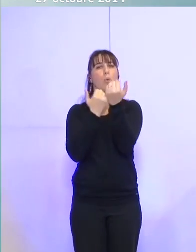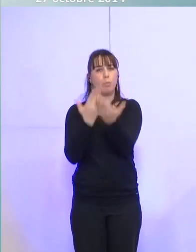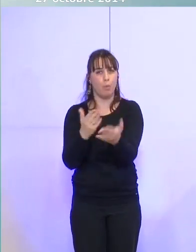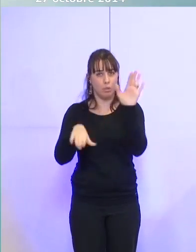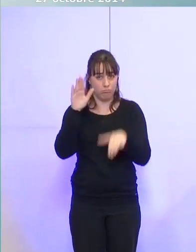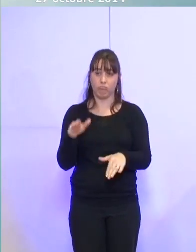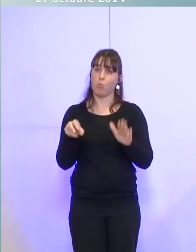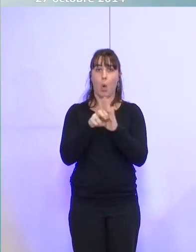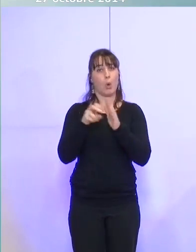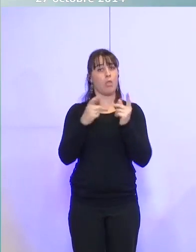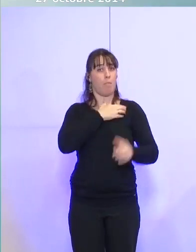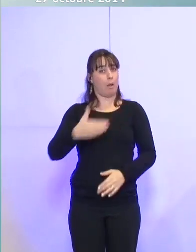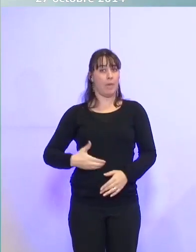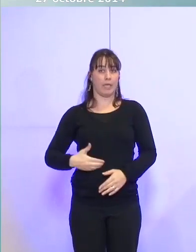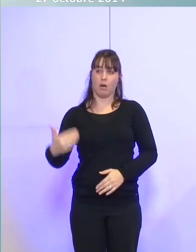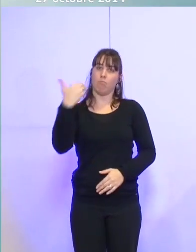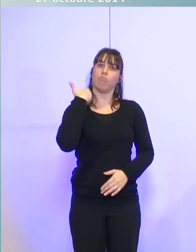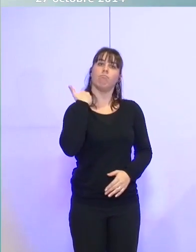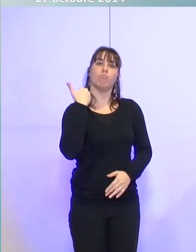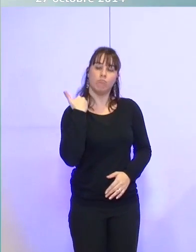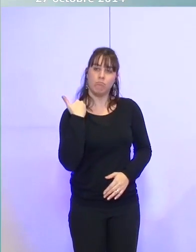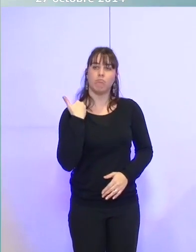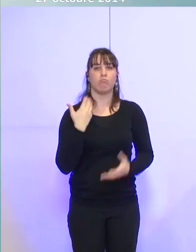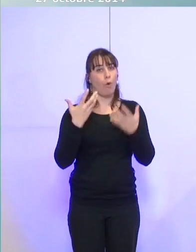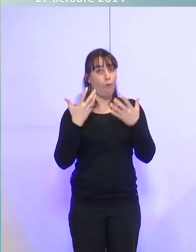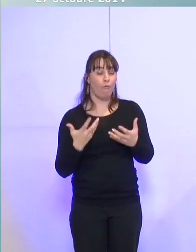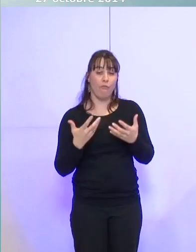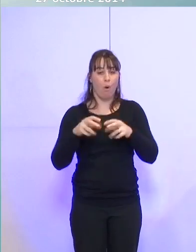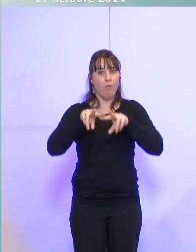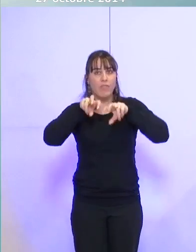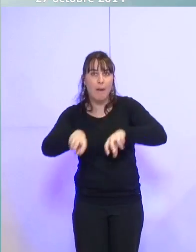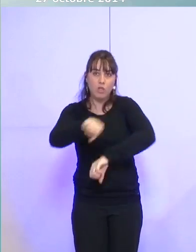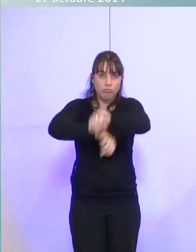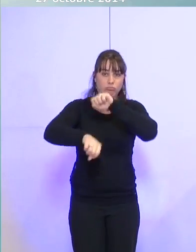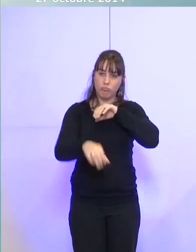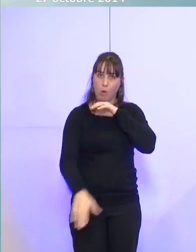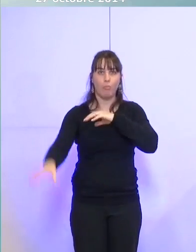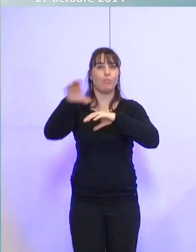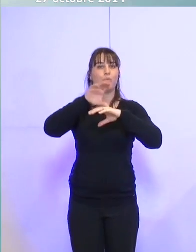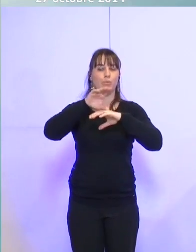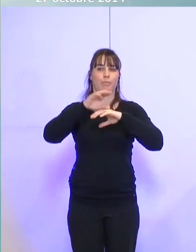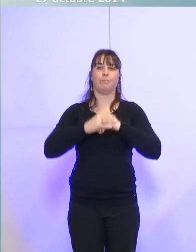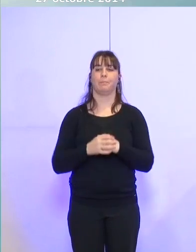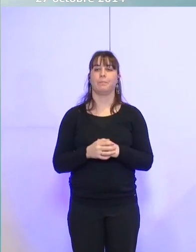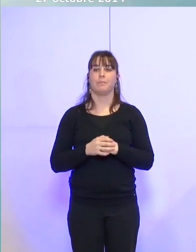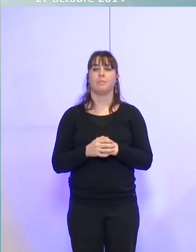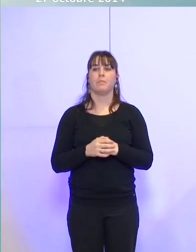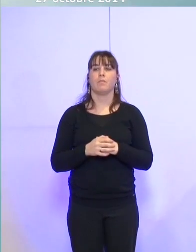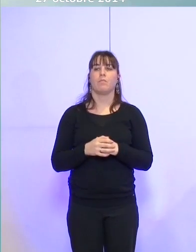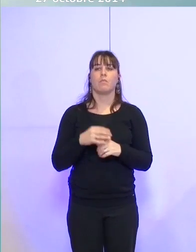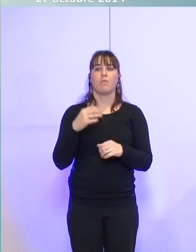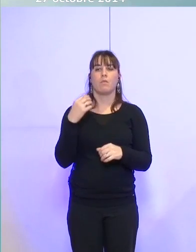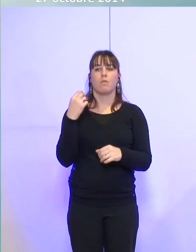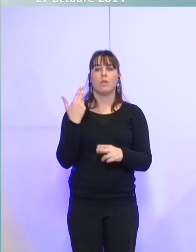Grenoble avait été sollicitée pour être associée à la démarche. Donc il s'agit de travailler sur ce qu'on appelle